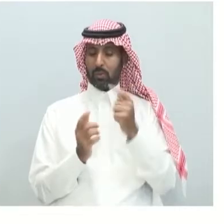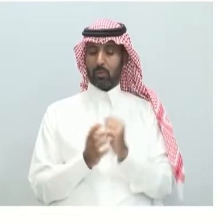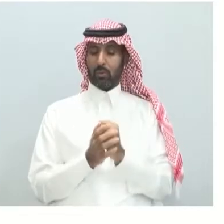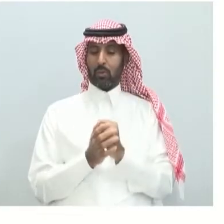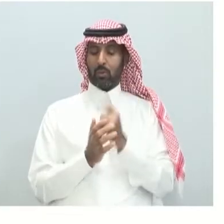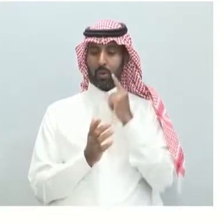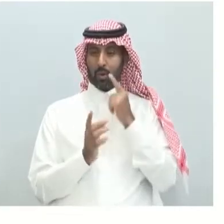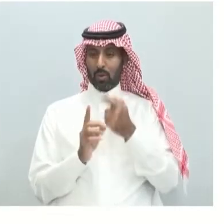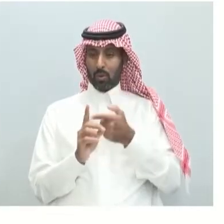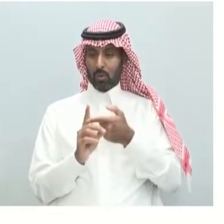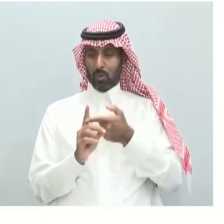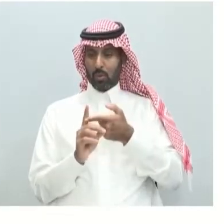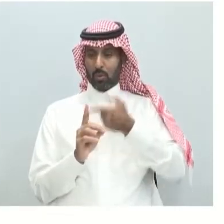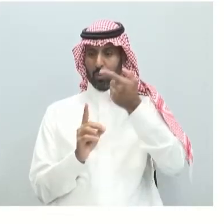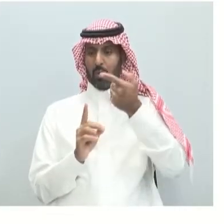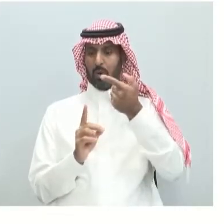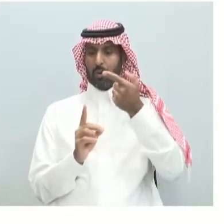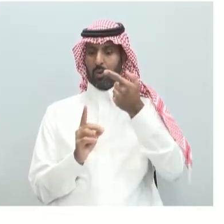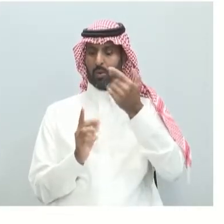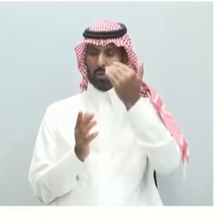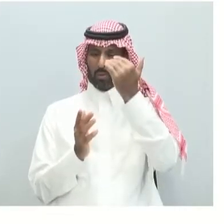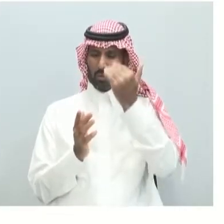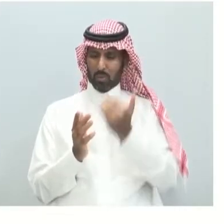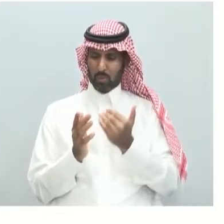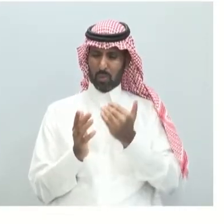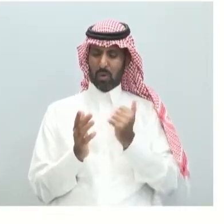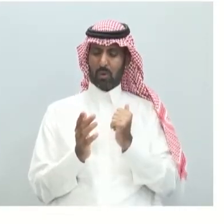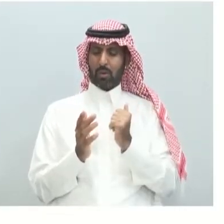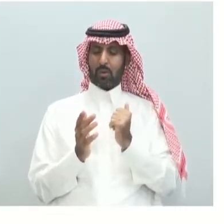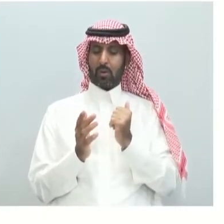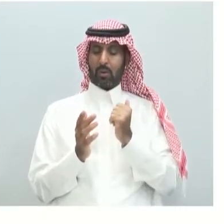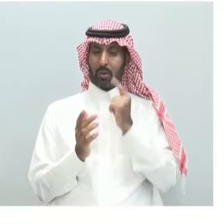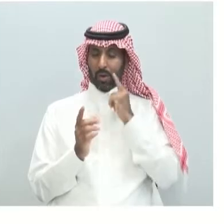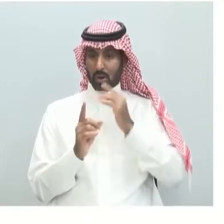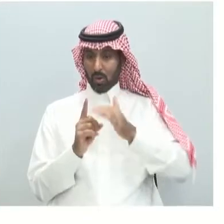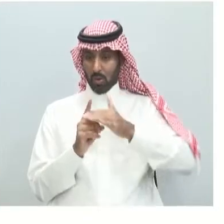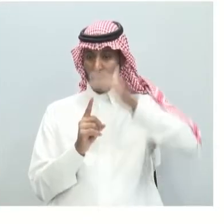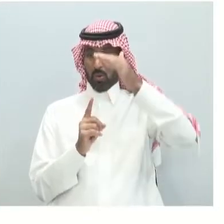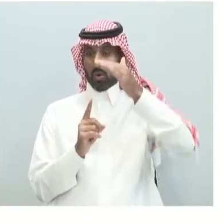الصعود الهبوط الارتفاع